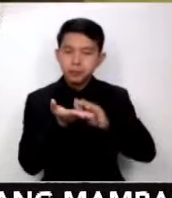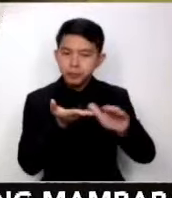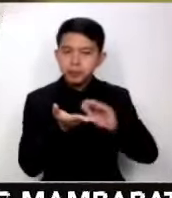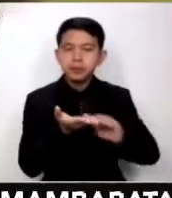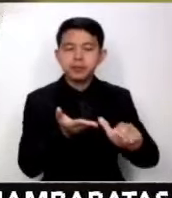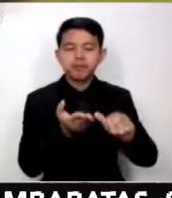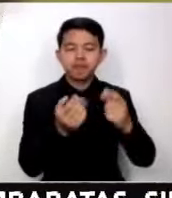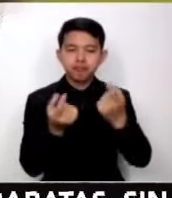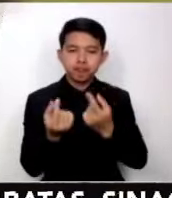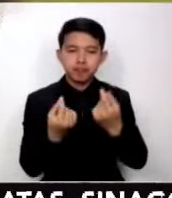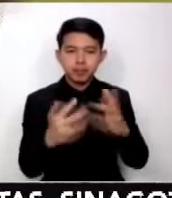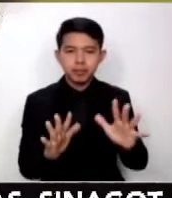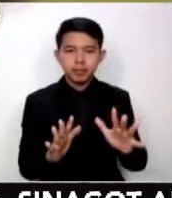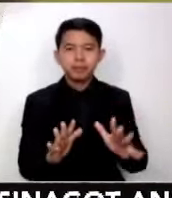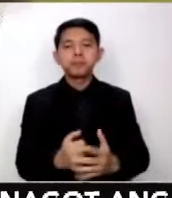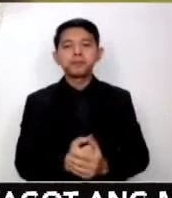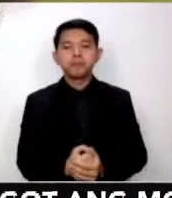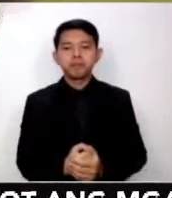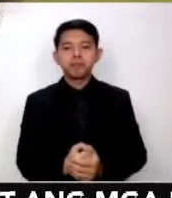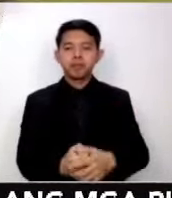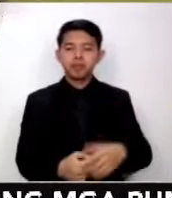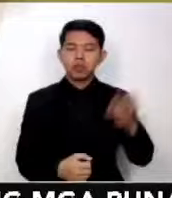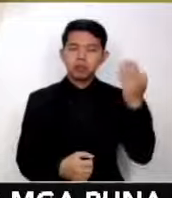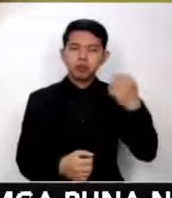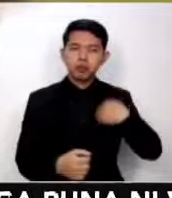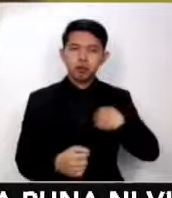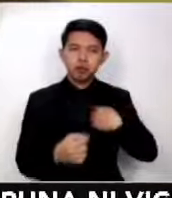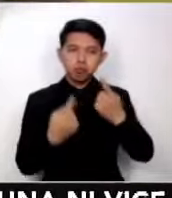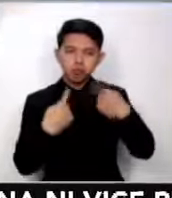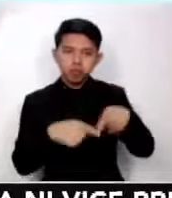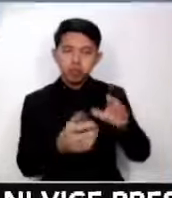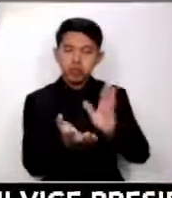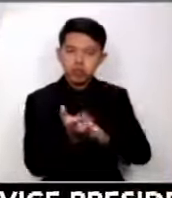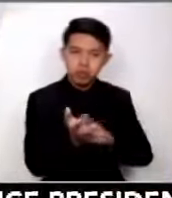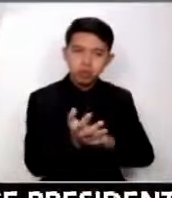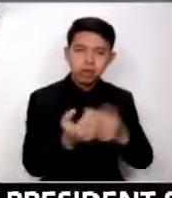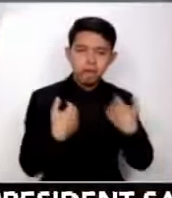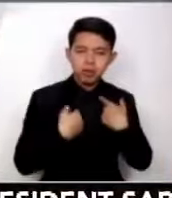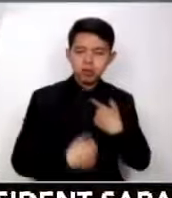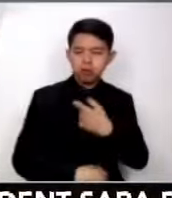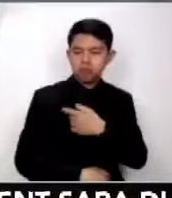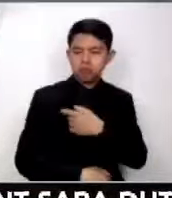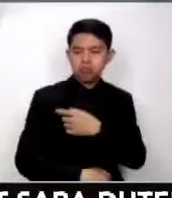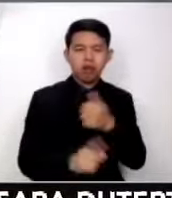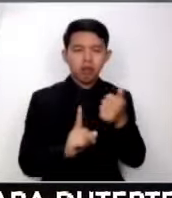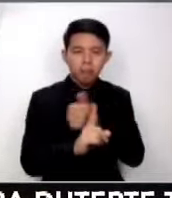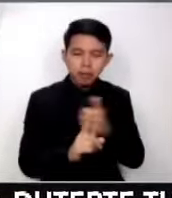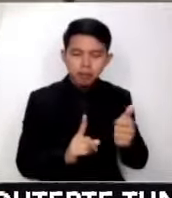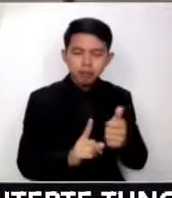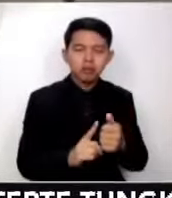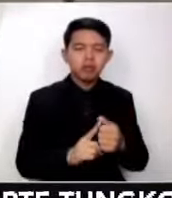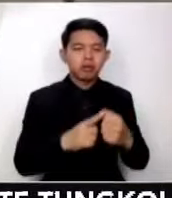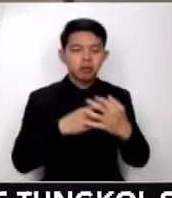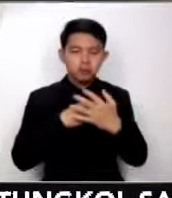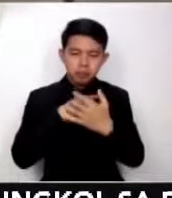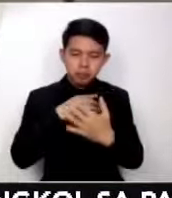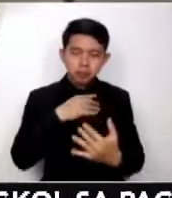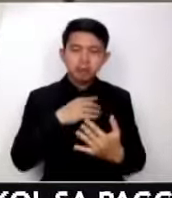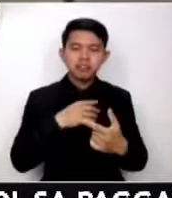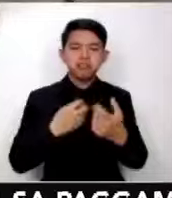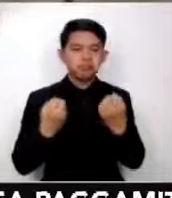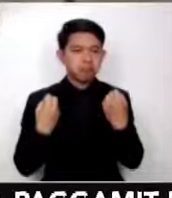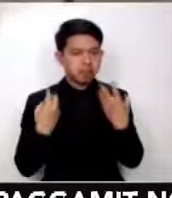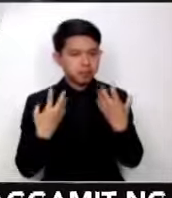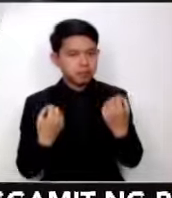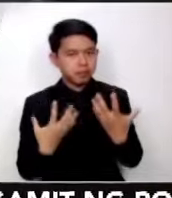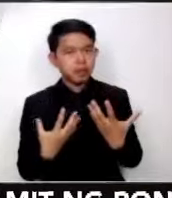ni Dad. Pumapasok ako sa school na may pasa, dumudugo yung kamay ko. Miguel Tan Felix, nag-aral mag-backflip matapos ma-inspire